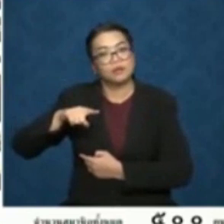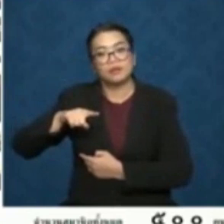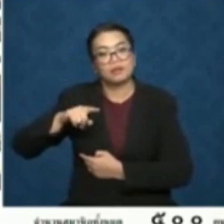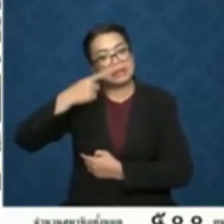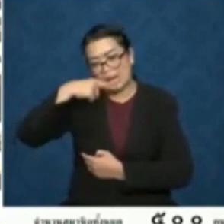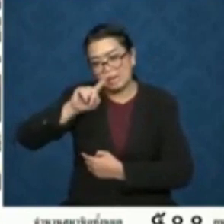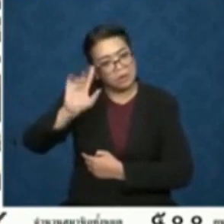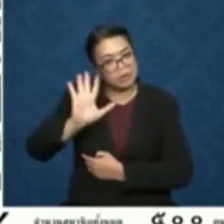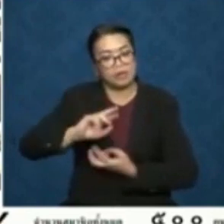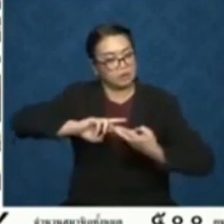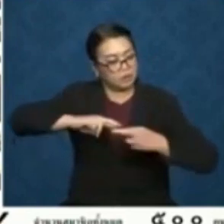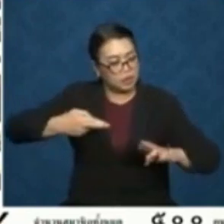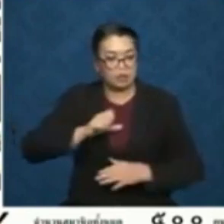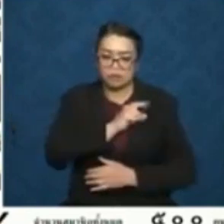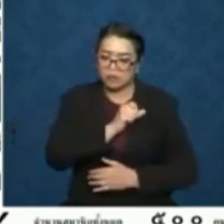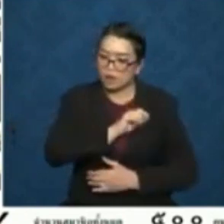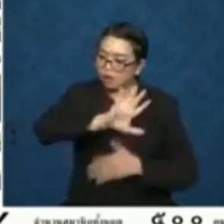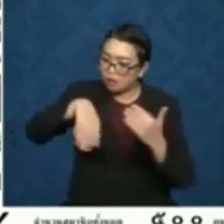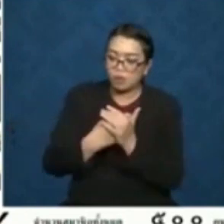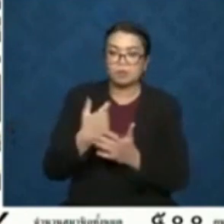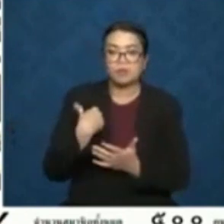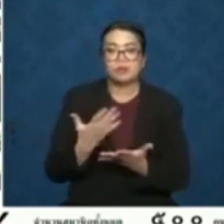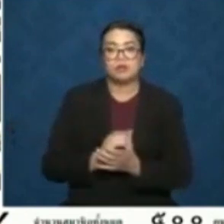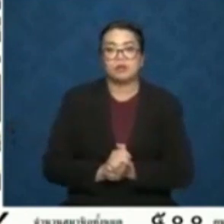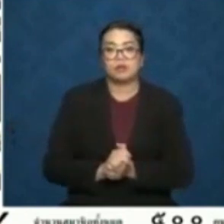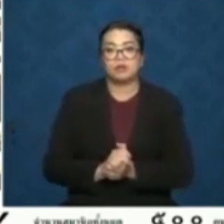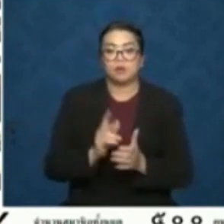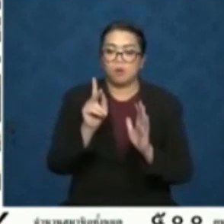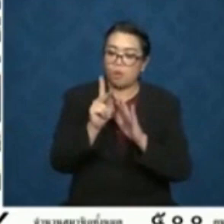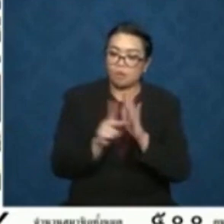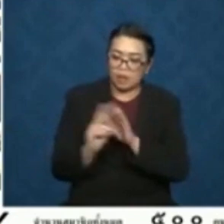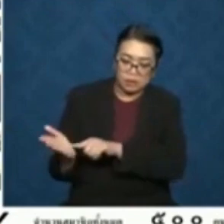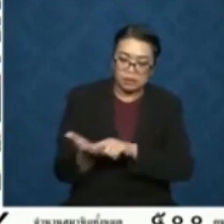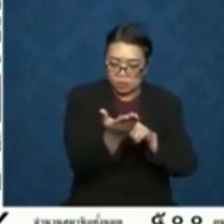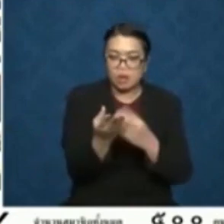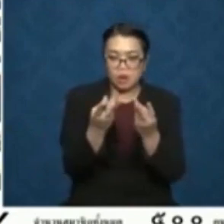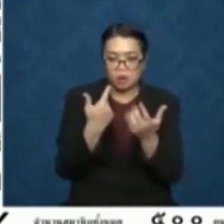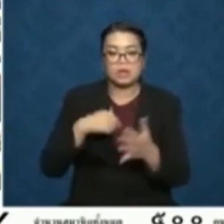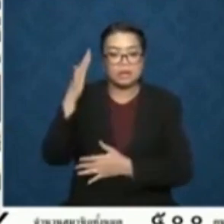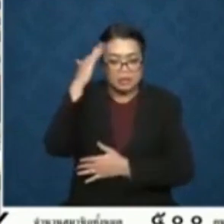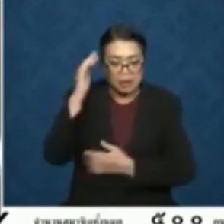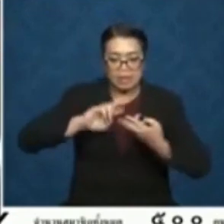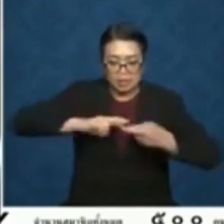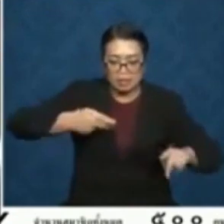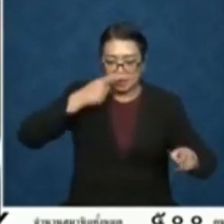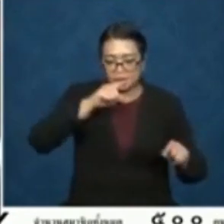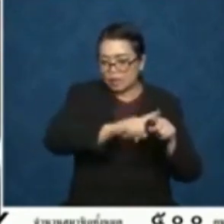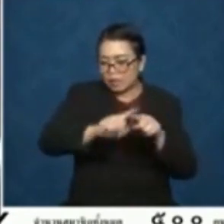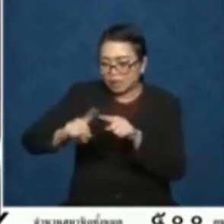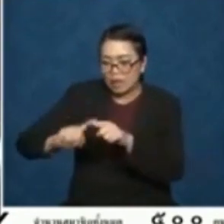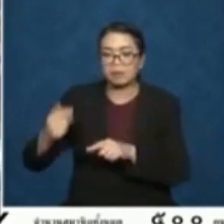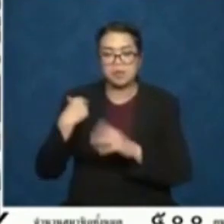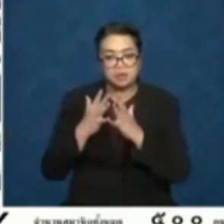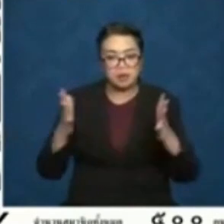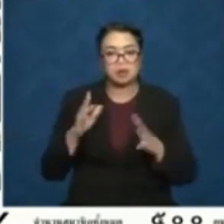ยครับอุดมไปด้วยพี่น้องชาติพันธุ์หลากหลายครับ ท่านประธานครับ การทั้งพหุวัฒนธรรมเชื้อชาติศาสนาท่านรีบส่งกฎหมายสภาชนเผ่